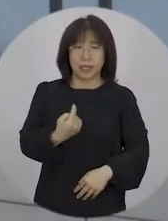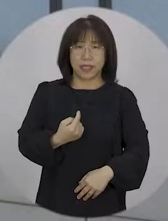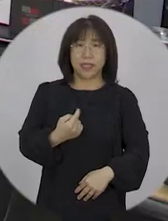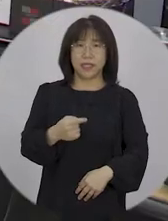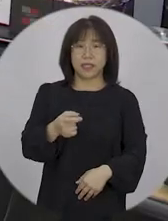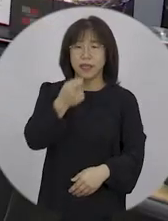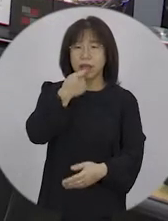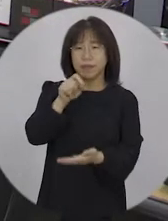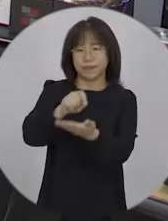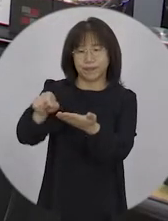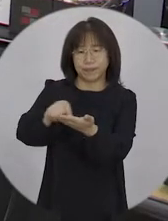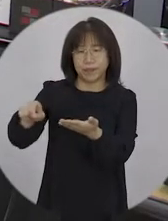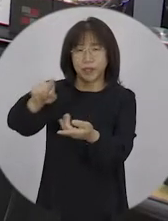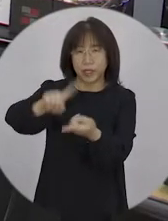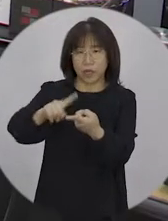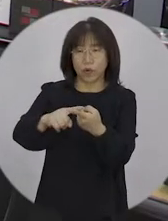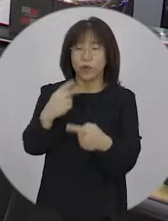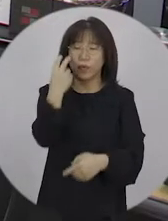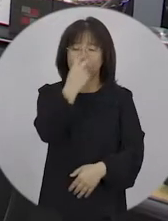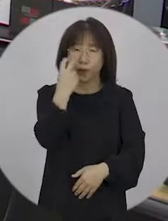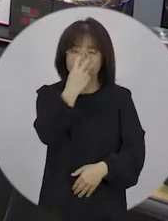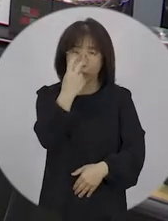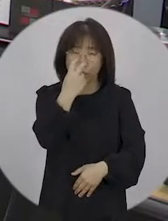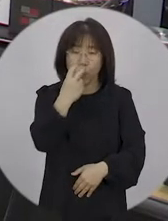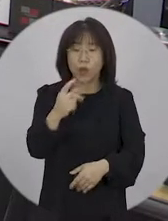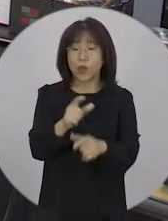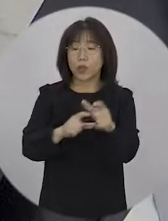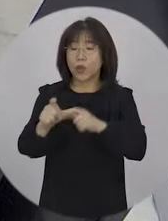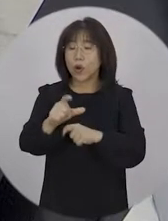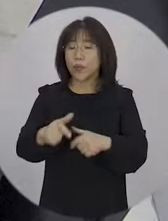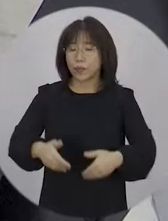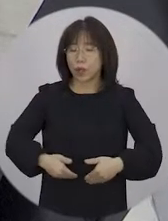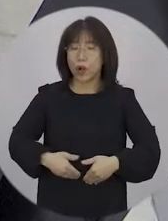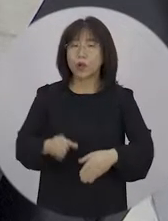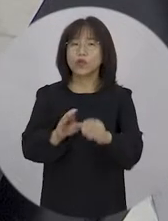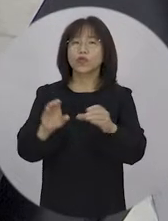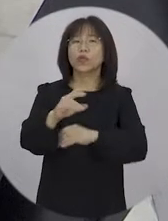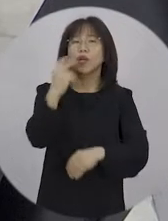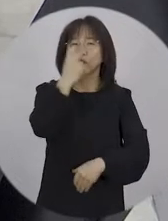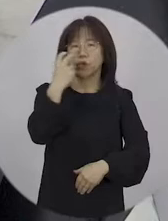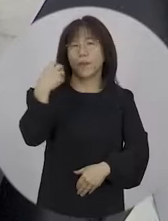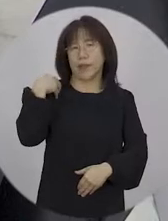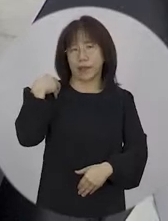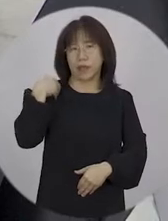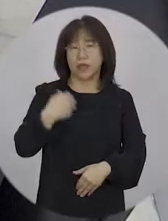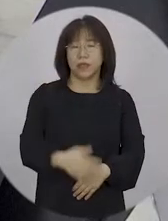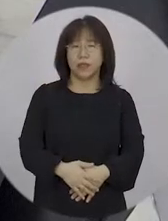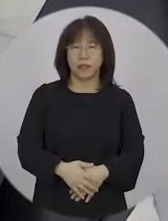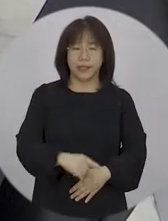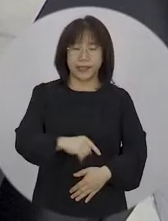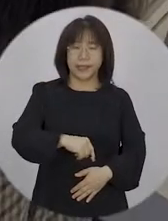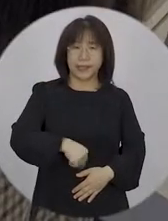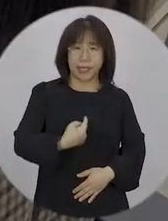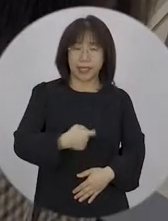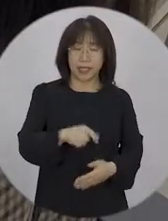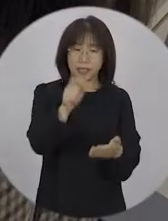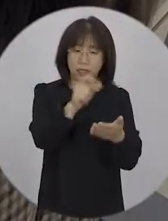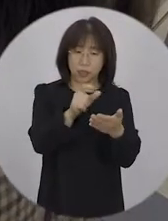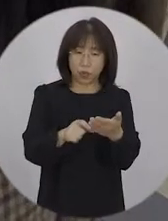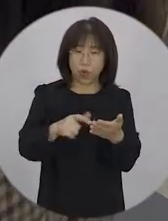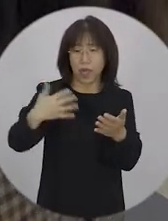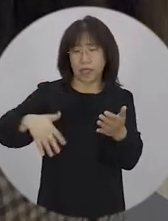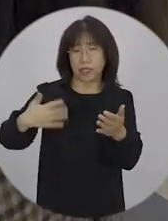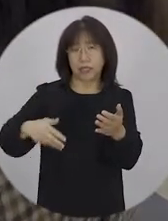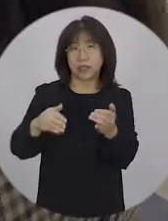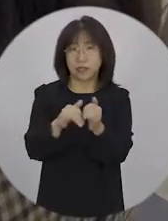자기 기입 c 기초 역학조사 내용을 확인하고 필요한 내용을 추가 조사하는 역할을 맡습니다 또 자기 입식